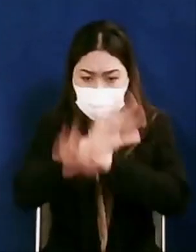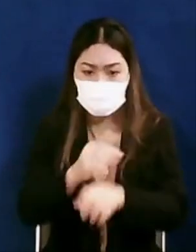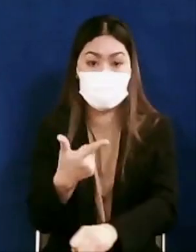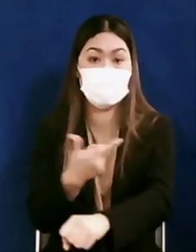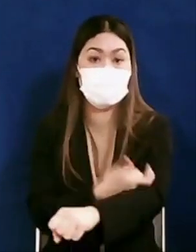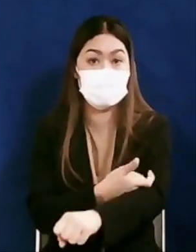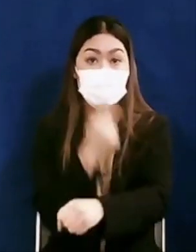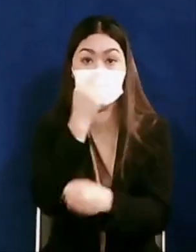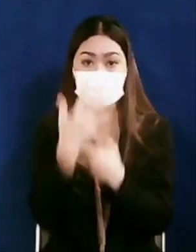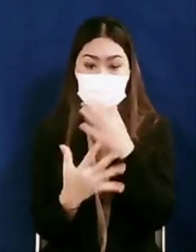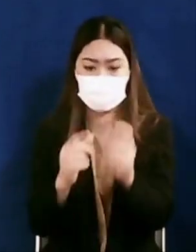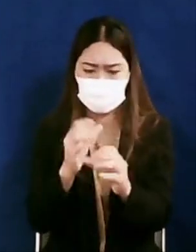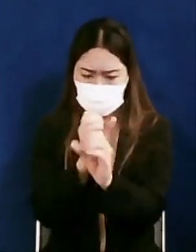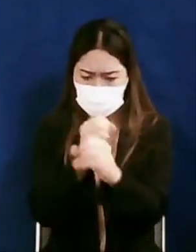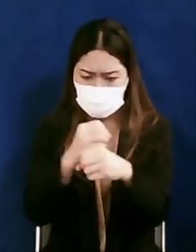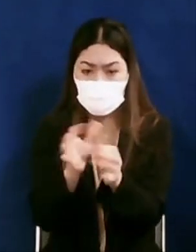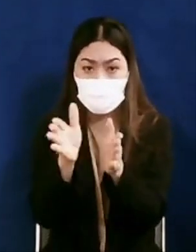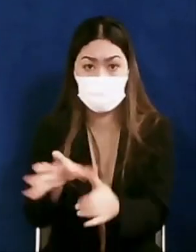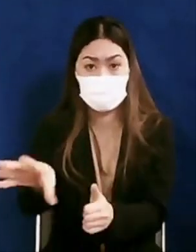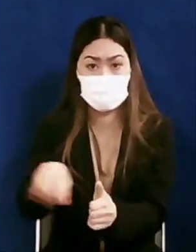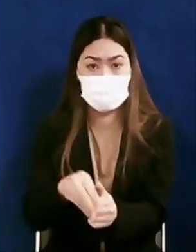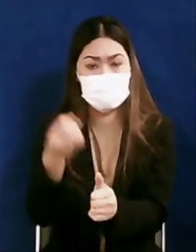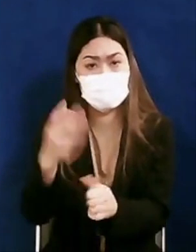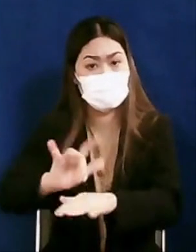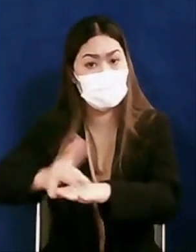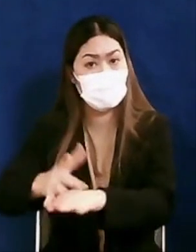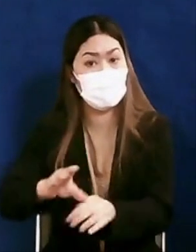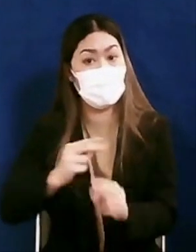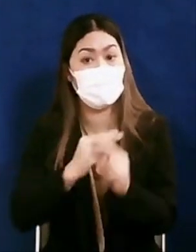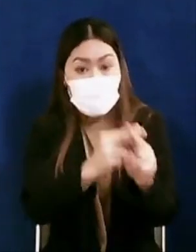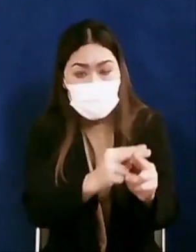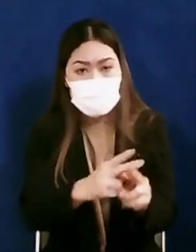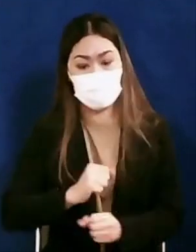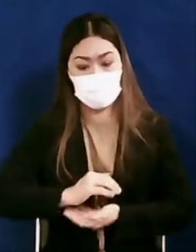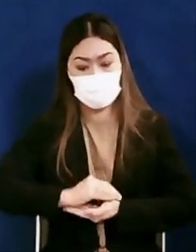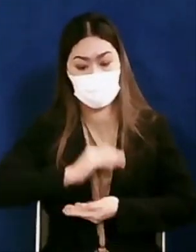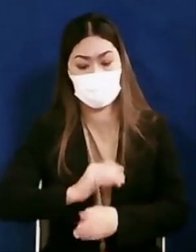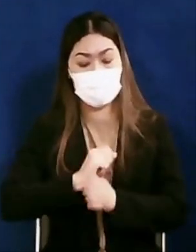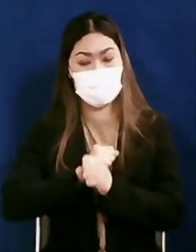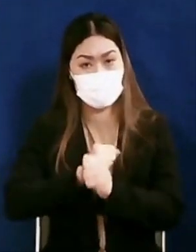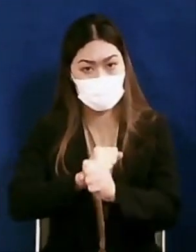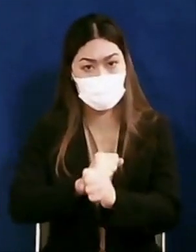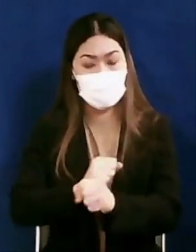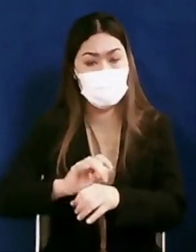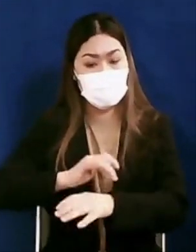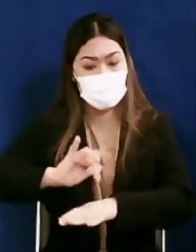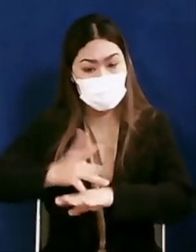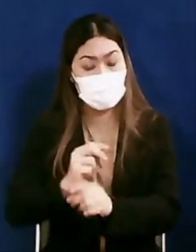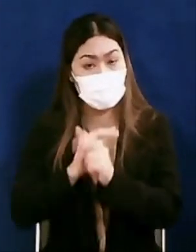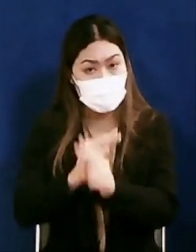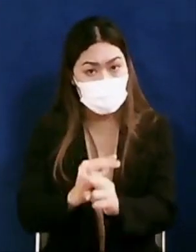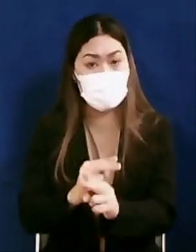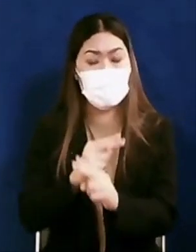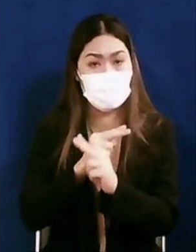จาะเลือดเนี่ยดูว่ามีคนติดเชื้อไปโดยธรรมชาติและภูมิคุ้มกันขึ้นโดยธรรมชาติเนี่ยเท่าไหร่นะครับอันนี้ก็ได้ข้อมูลมาจ